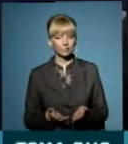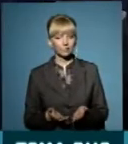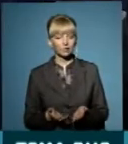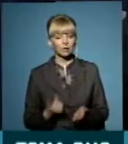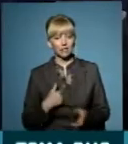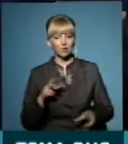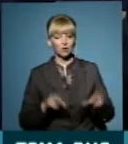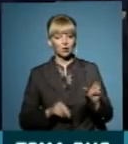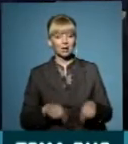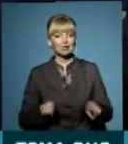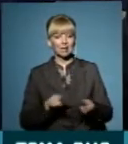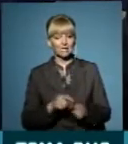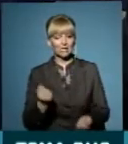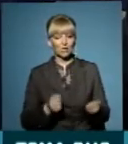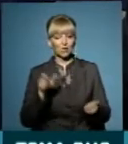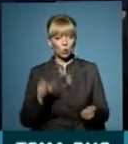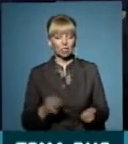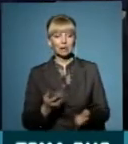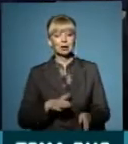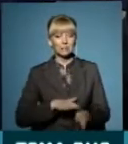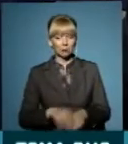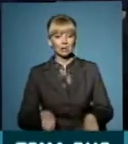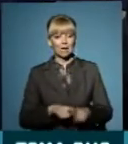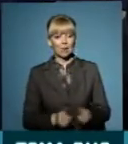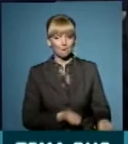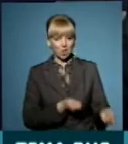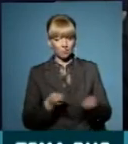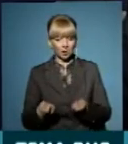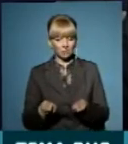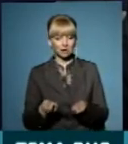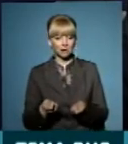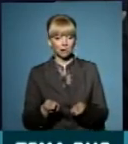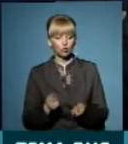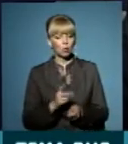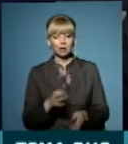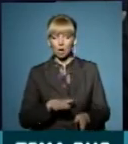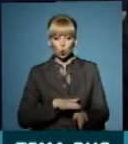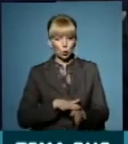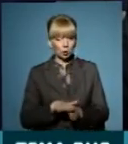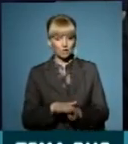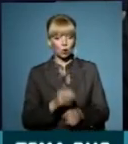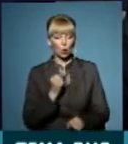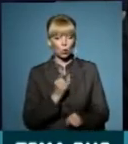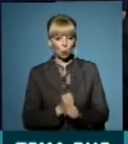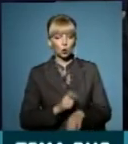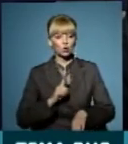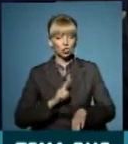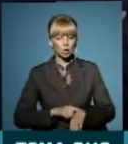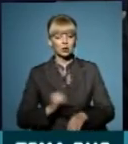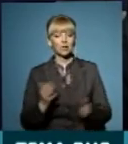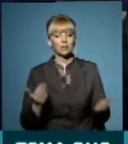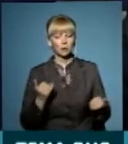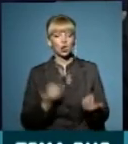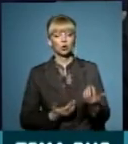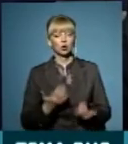Я вважаю, такий водій, який здійснює таке перевезення, що не дотримуються робочого часу і відпочинку,